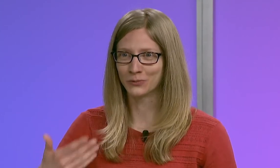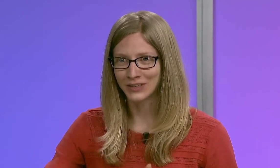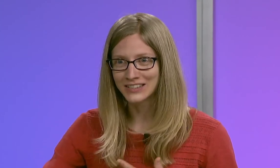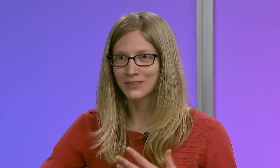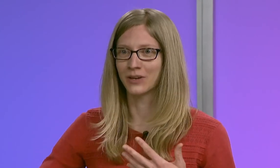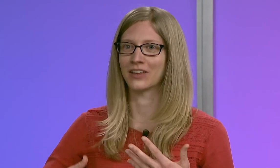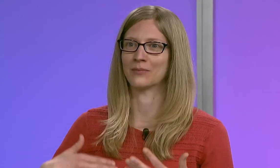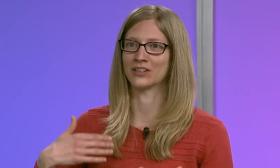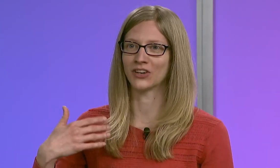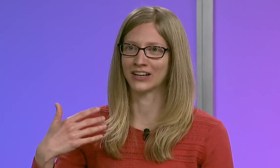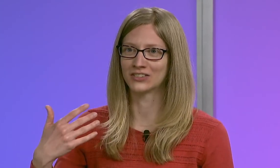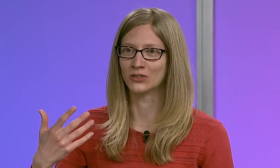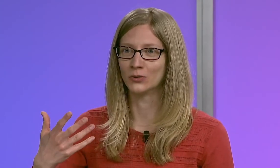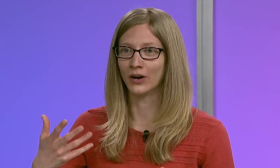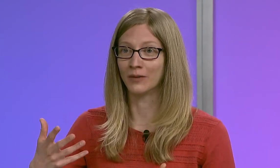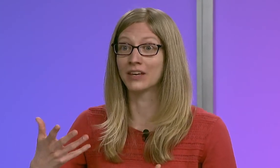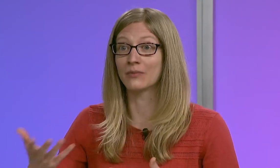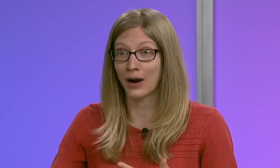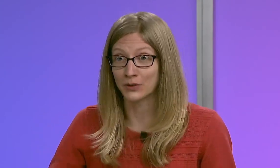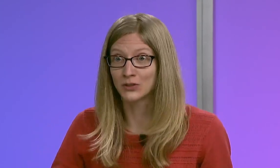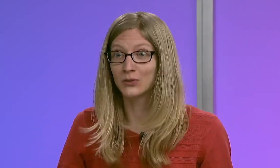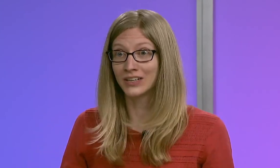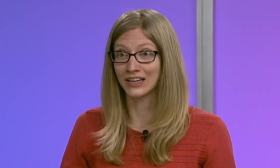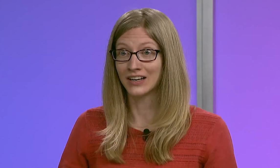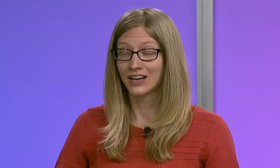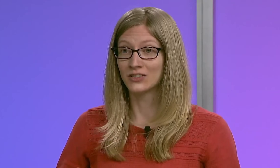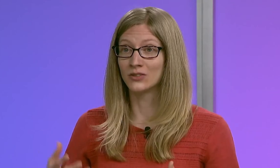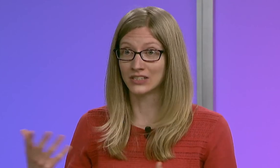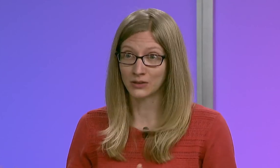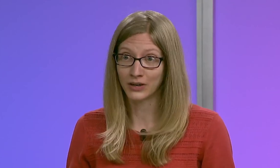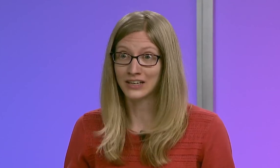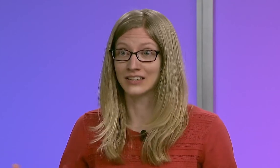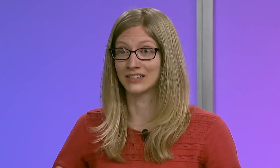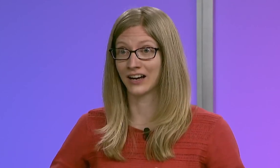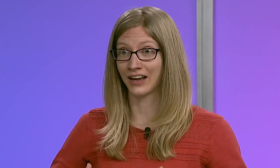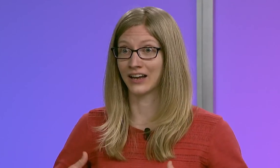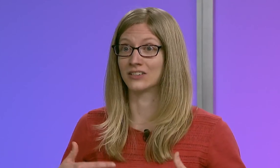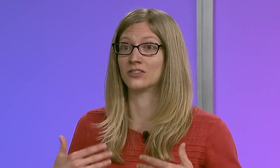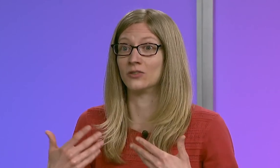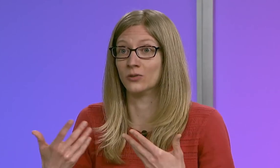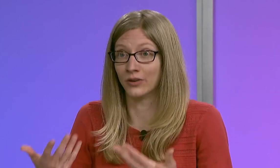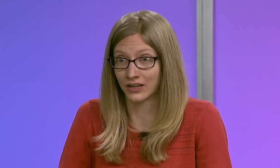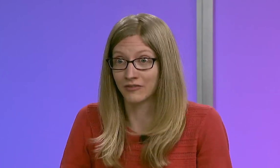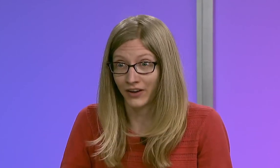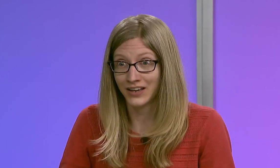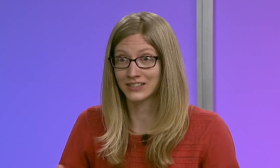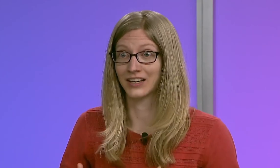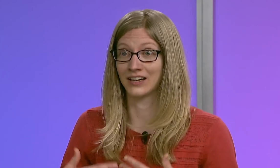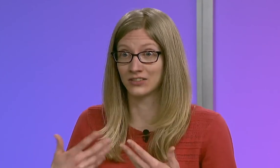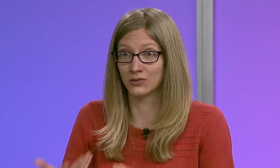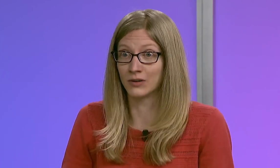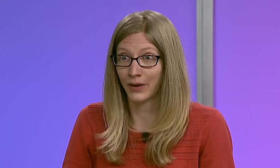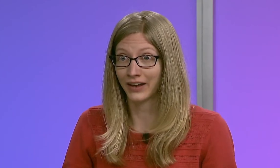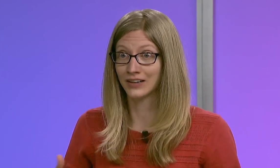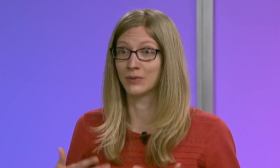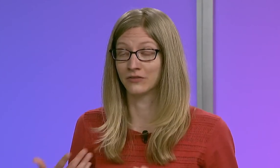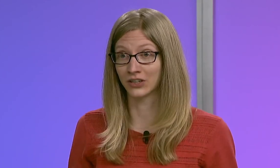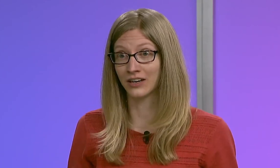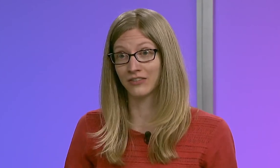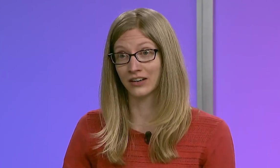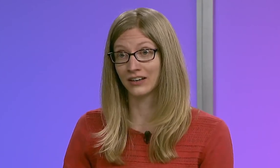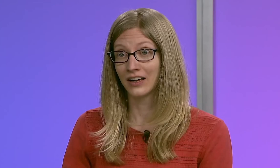Bóg starał się mu uświadomić wagę jego czynu oraz dać mu możliwość odczucia żalu, wyznania winy i przyjęcia